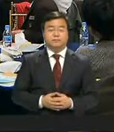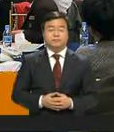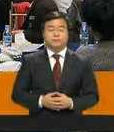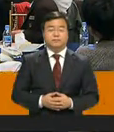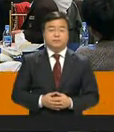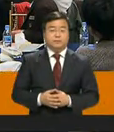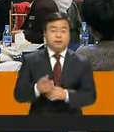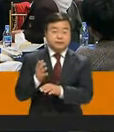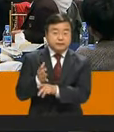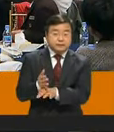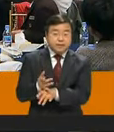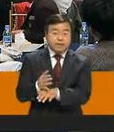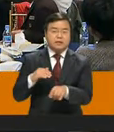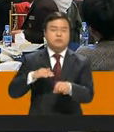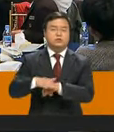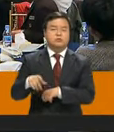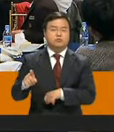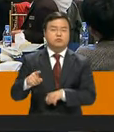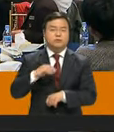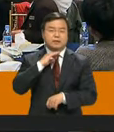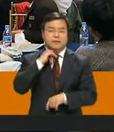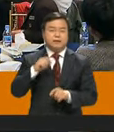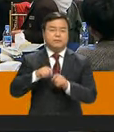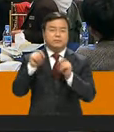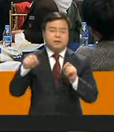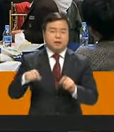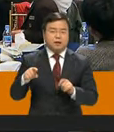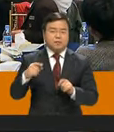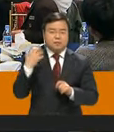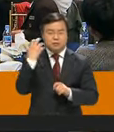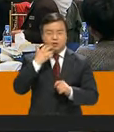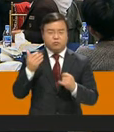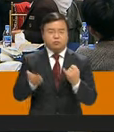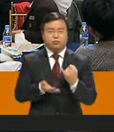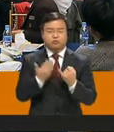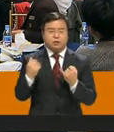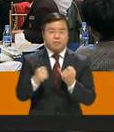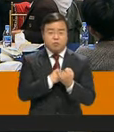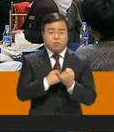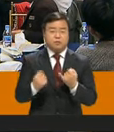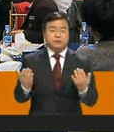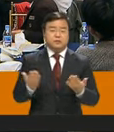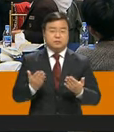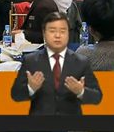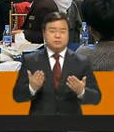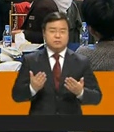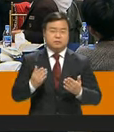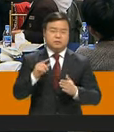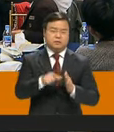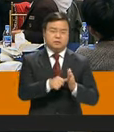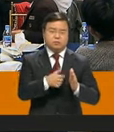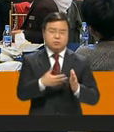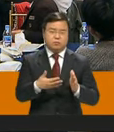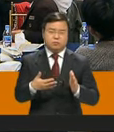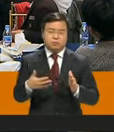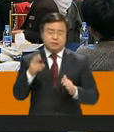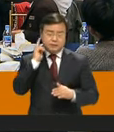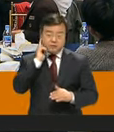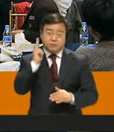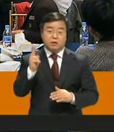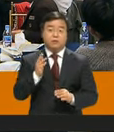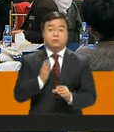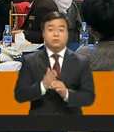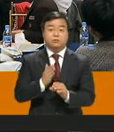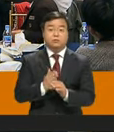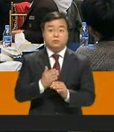네, 장난처럼 이루어지고 있는 또래 간의 성추행과 성폭력이 나날이 심각해지고 있는데요. 청소년들이 모여서